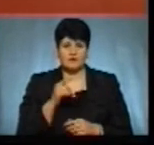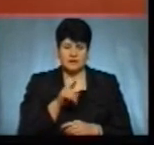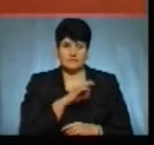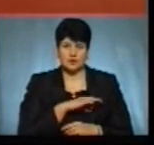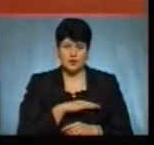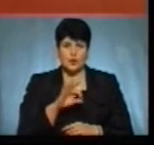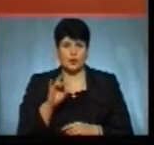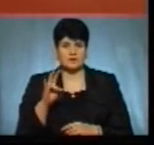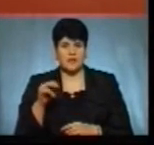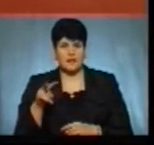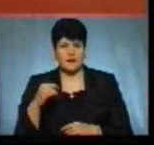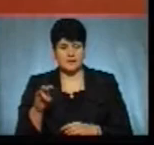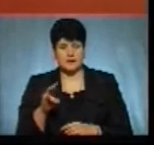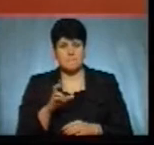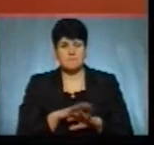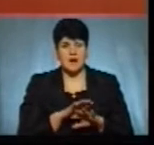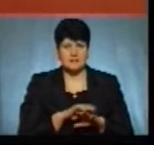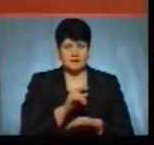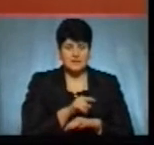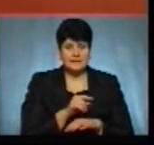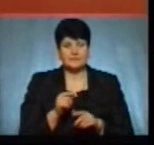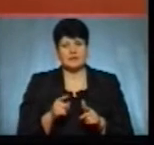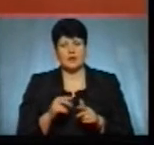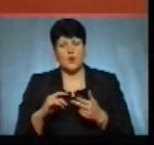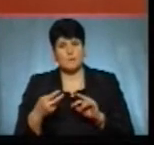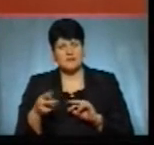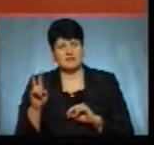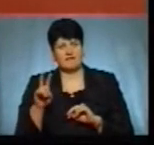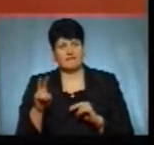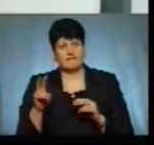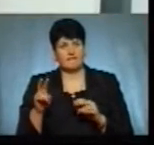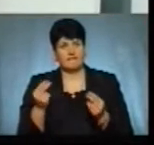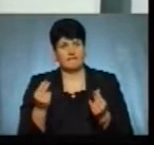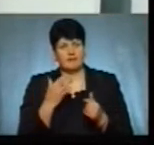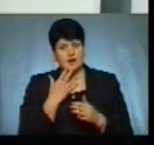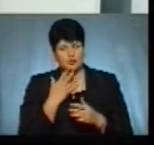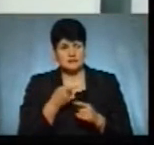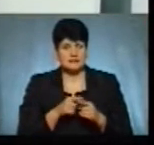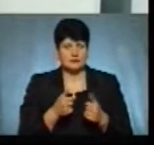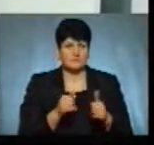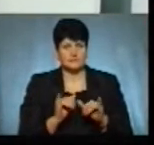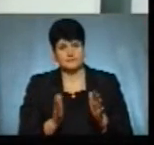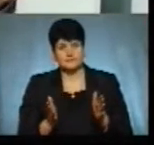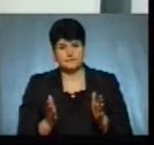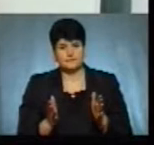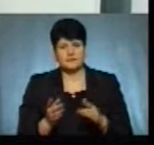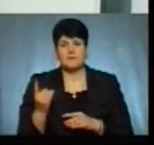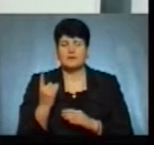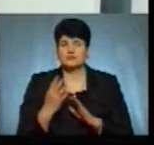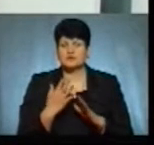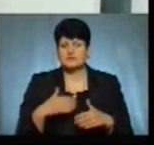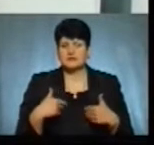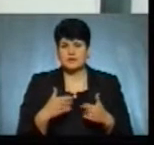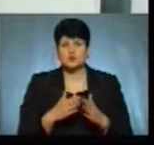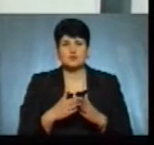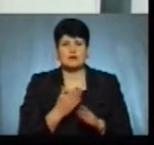використовують онлайн-банкінг і обмін валют, і чи це позитивне явище в них, чи негативне? В першу чергу звернемося до наших